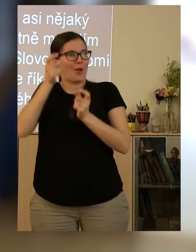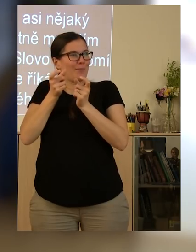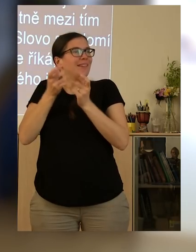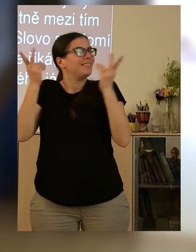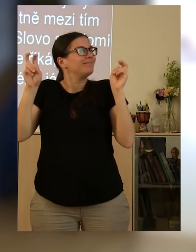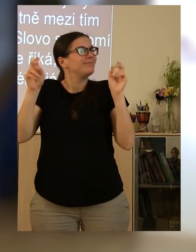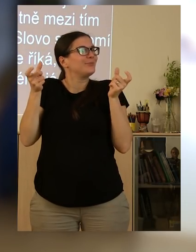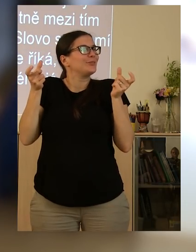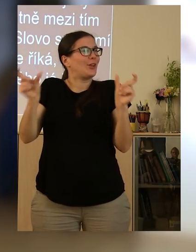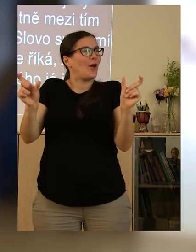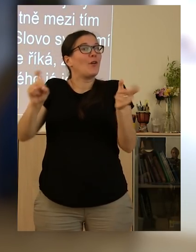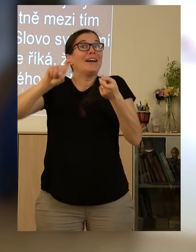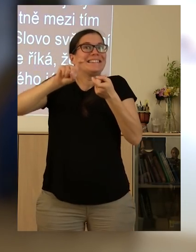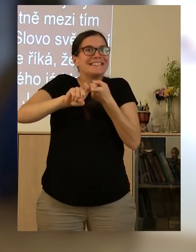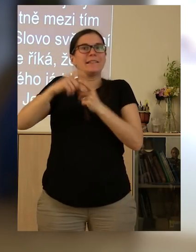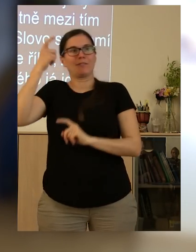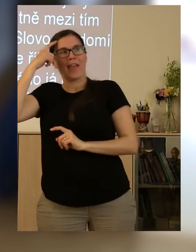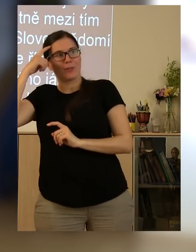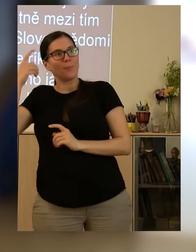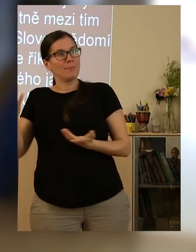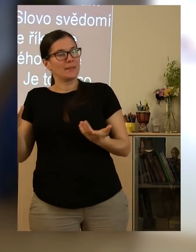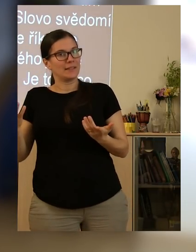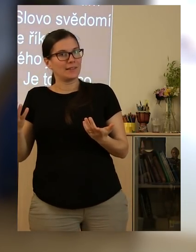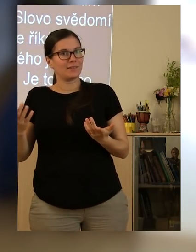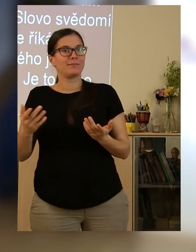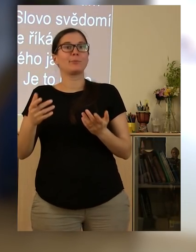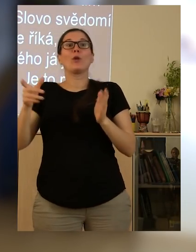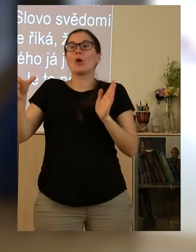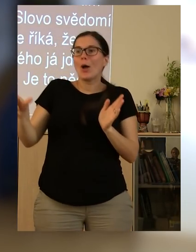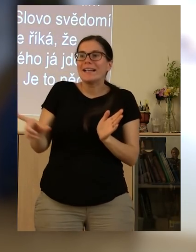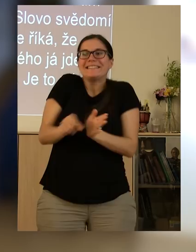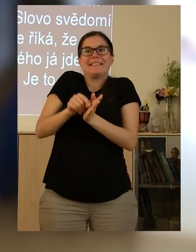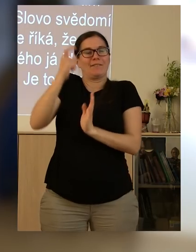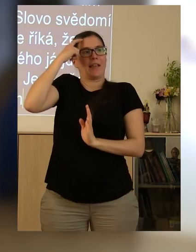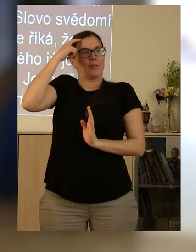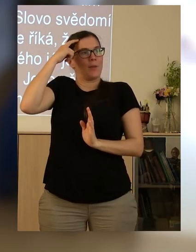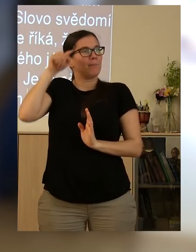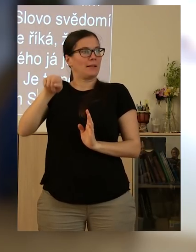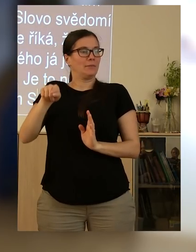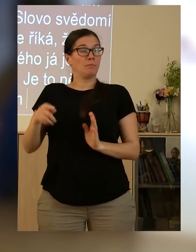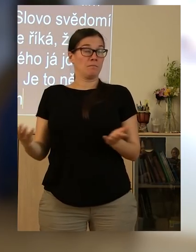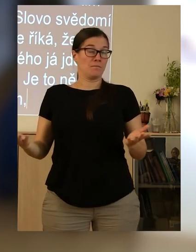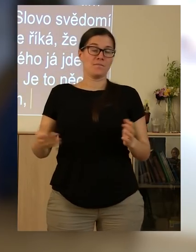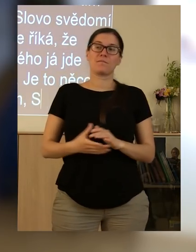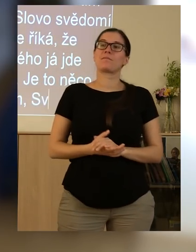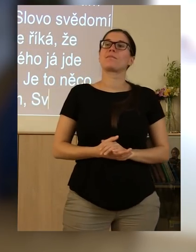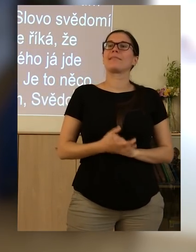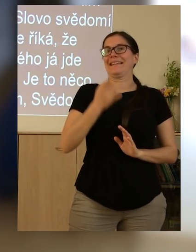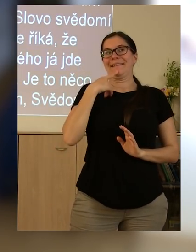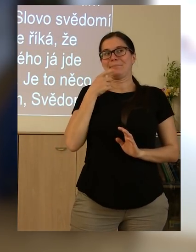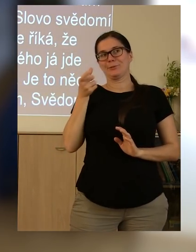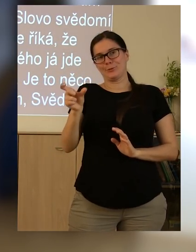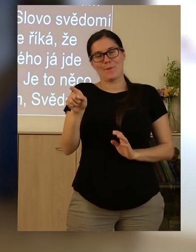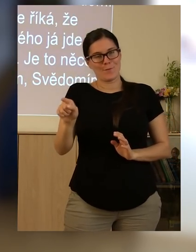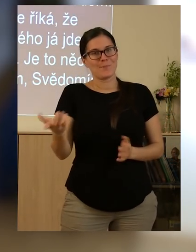Je to něco, co jde s tím vědomím, svědomím, jo? Jde to s tím vědomím, jde to s tím vědomím.